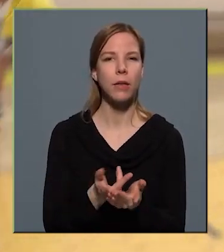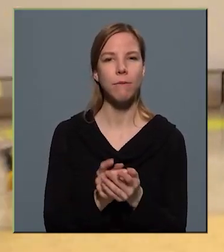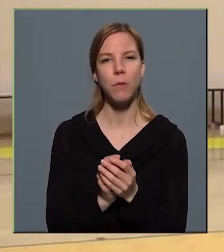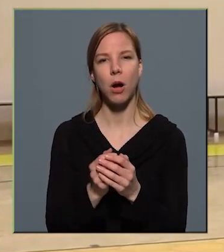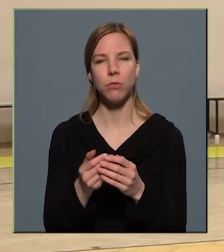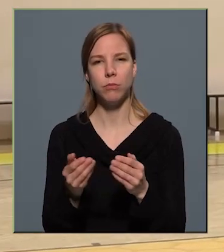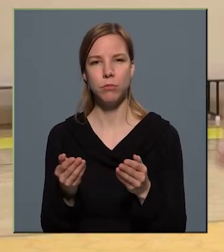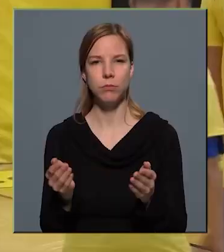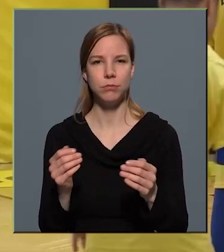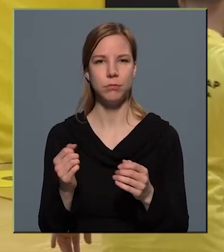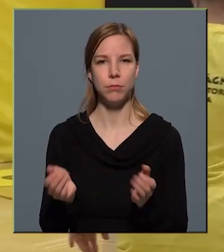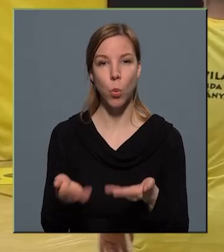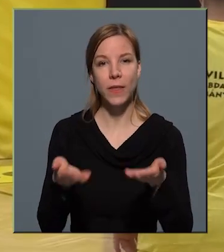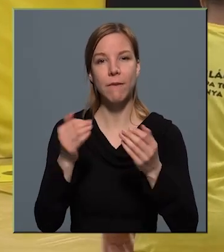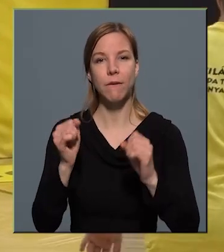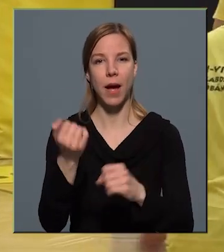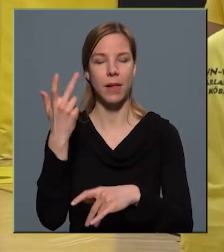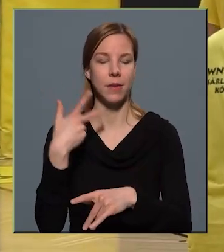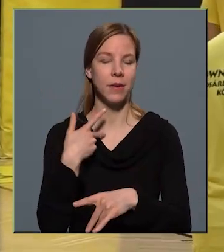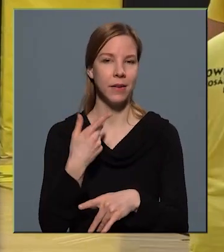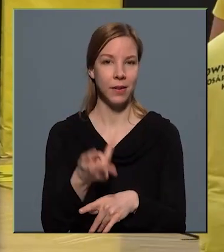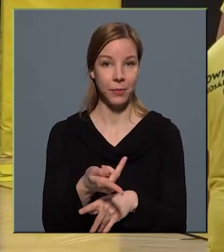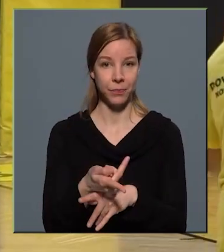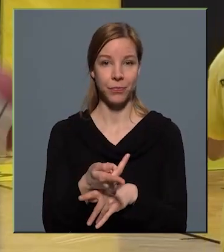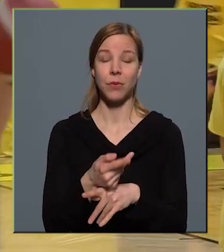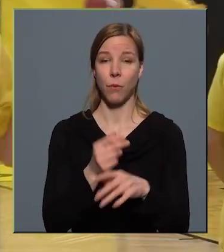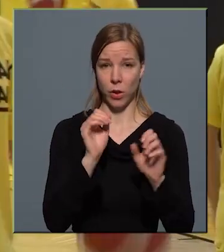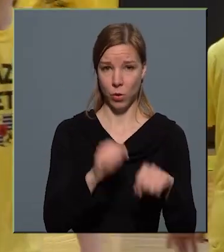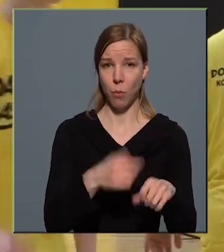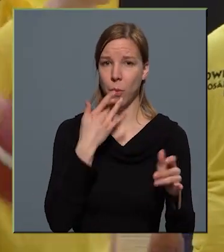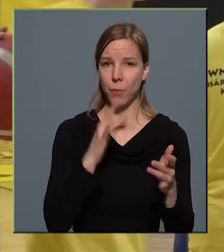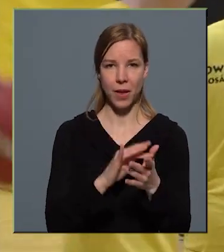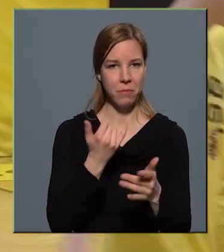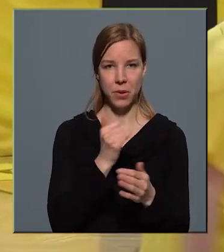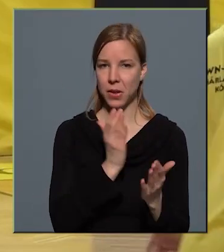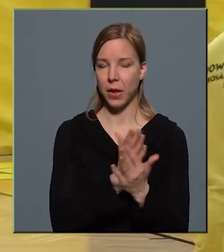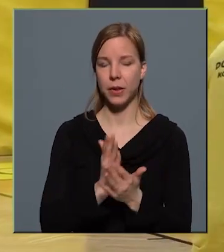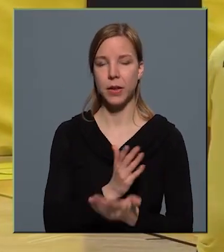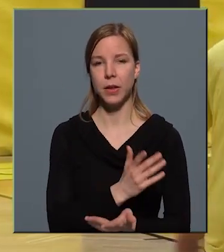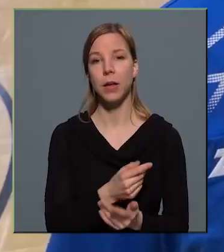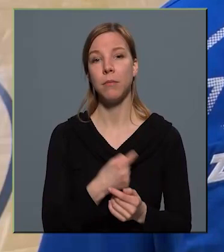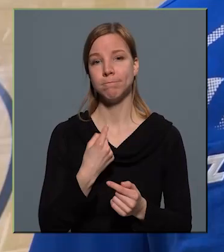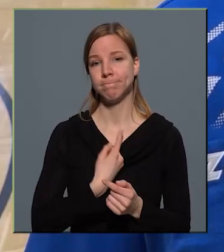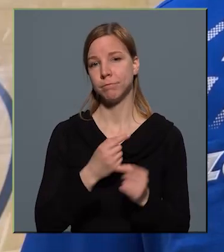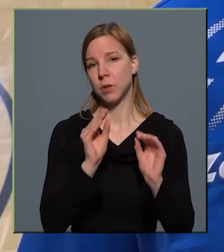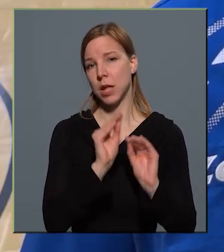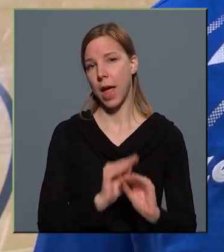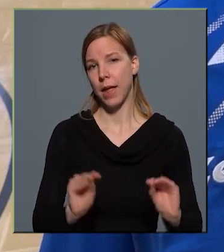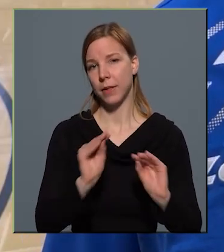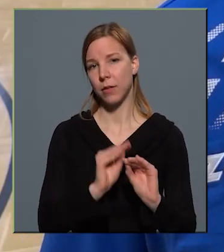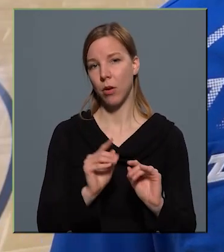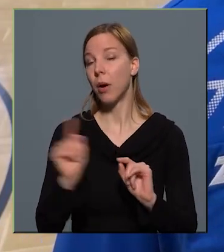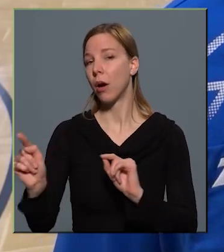inspirálni? Hát mindegyikre volt nagyon komoly példa az elmúlt időben. Hát először is, mint edző, tehát a játékosok